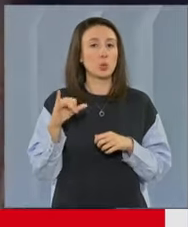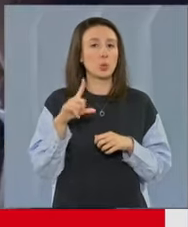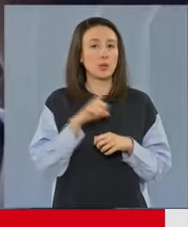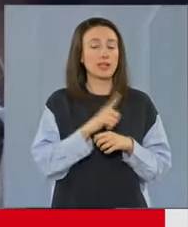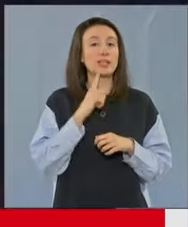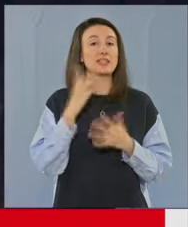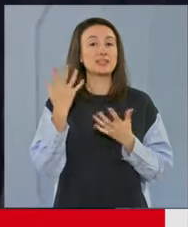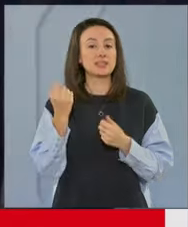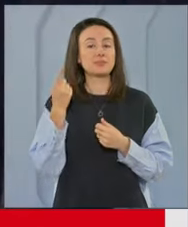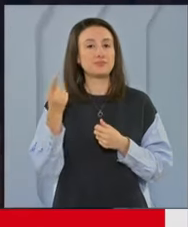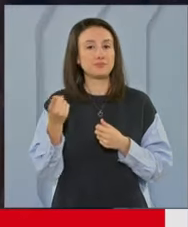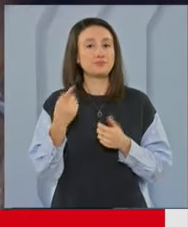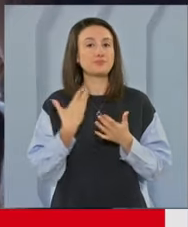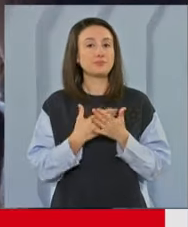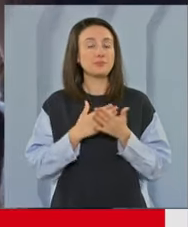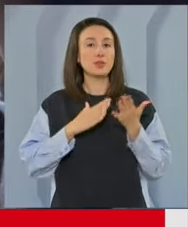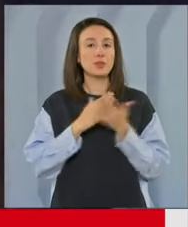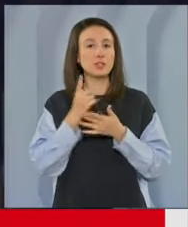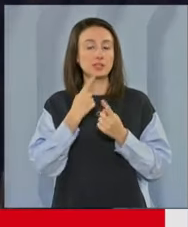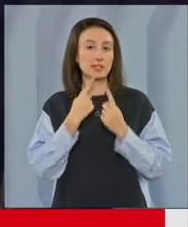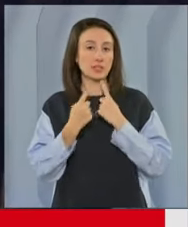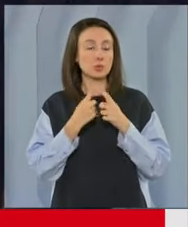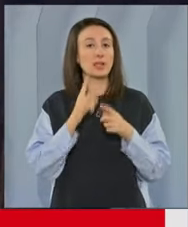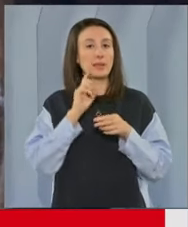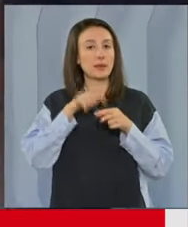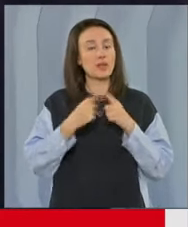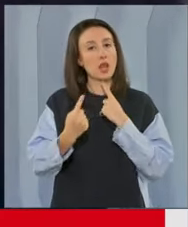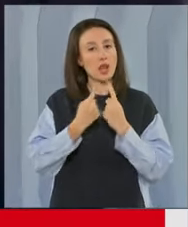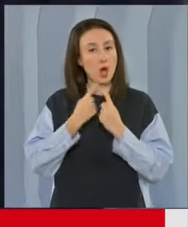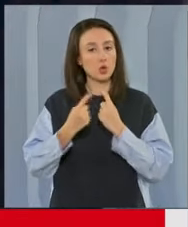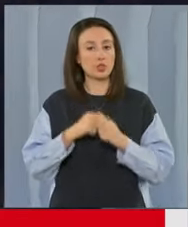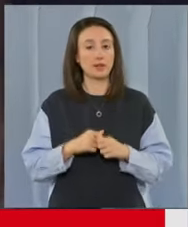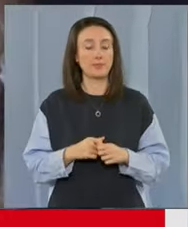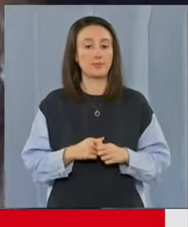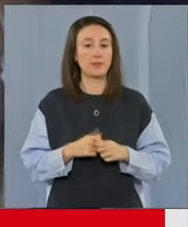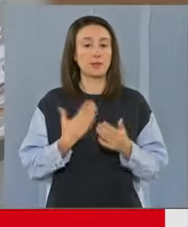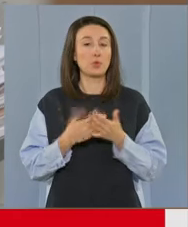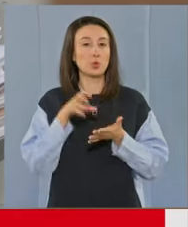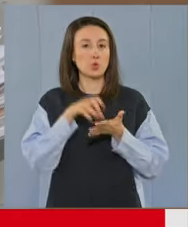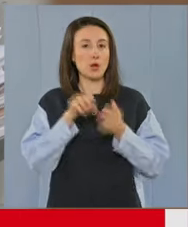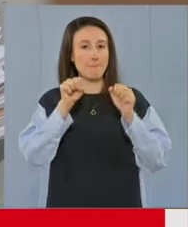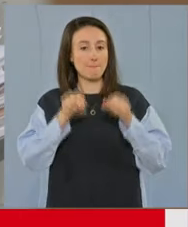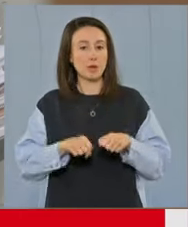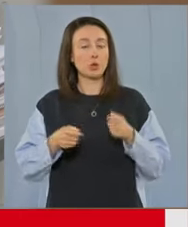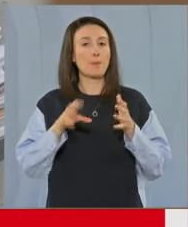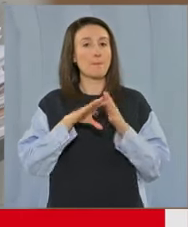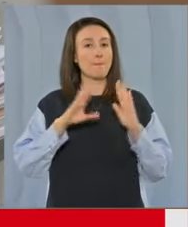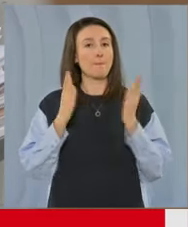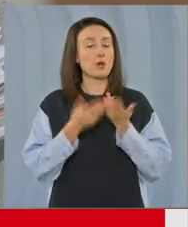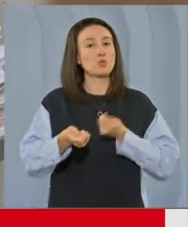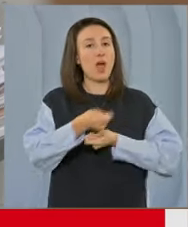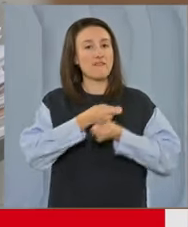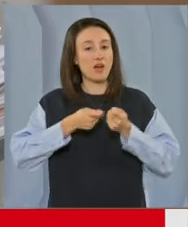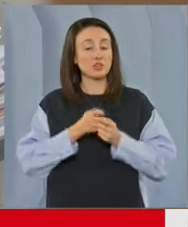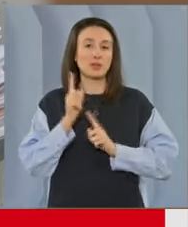când vor încasa, pentru că întotdeauna în această discuție intervine o negociere cu zona de patronat, cu mediul de afaceri,